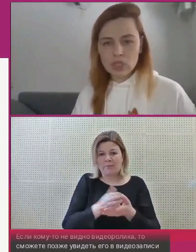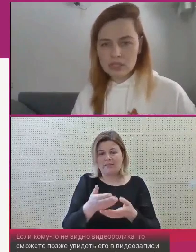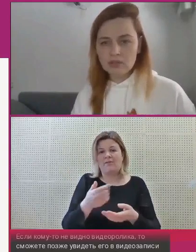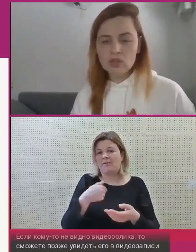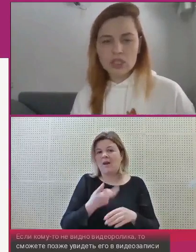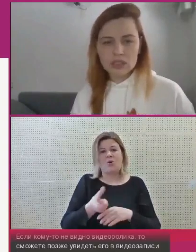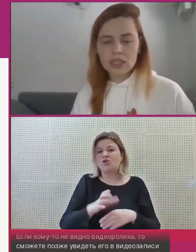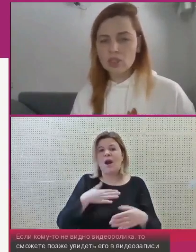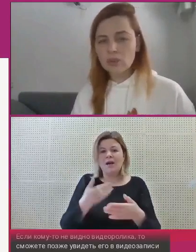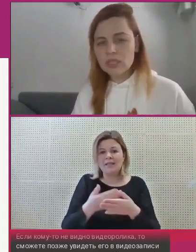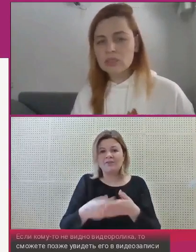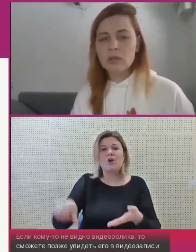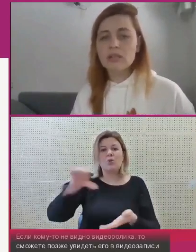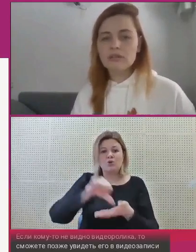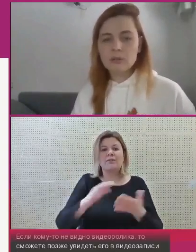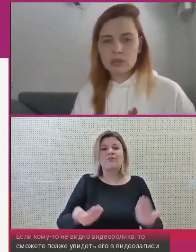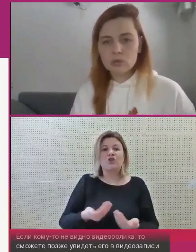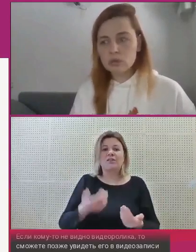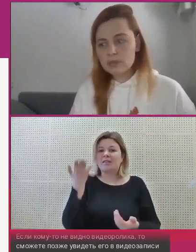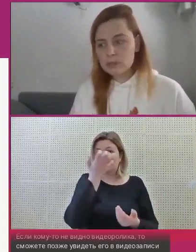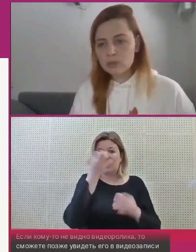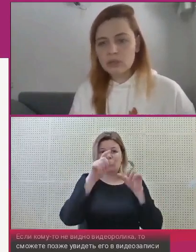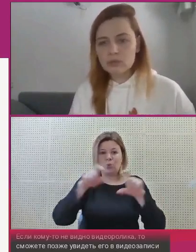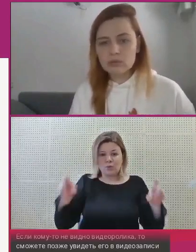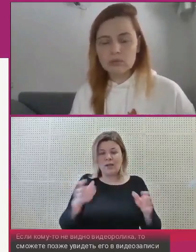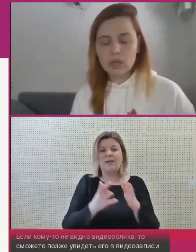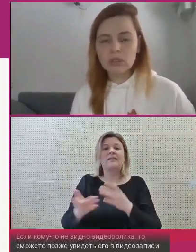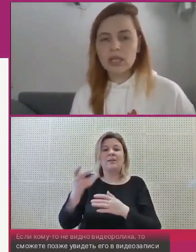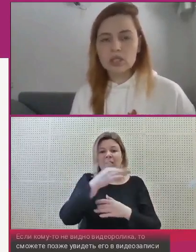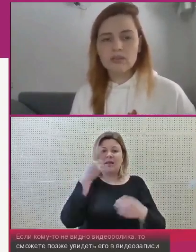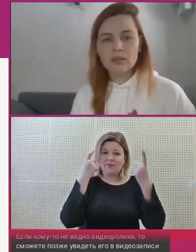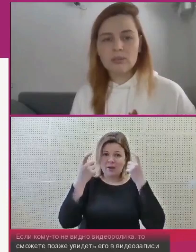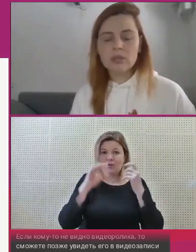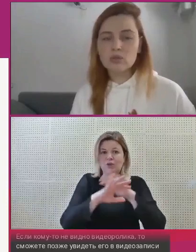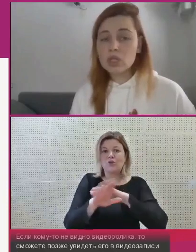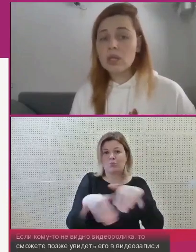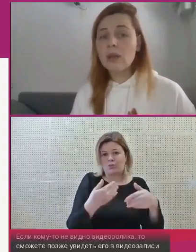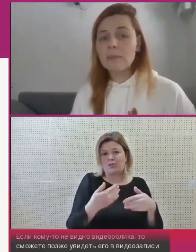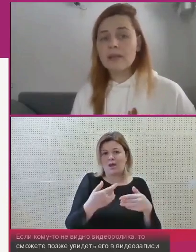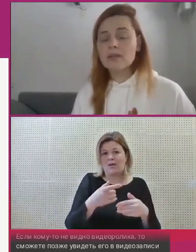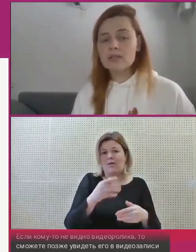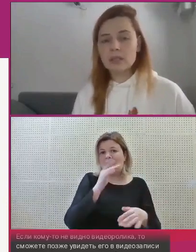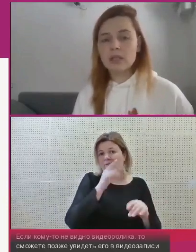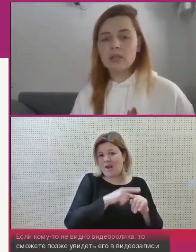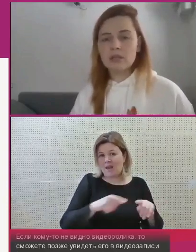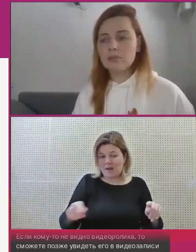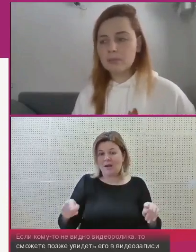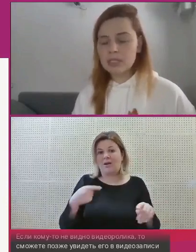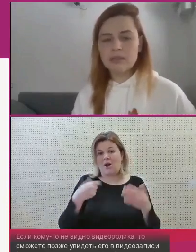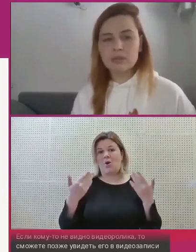активно участвовала в жизни незрячих людей, собирала информацию и, собственно, спустя вот какое-то количество времени уже